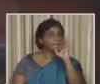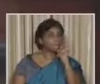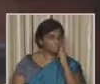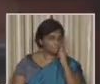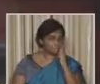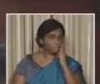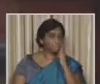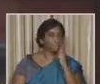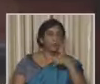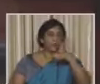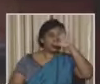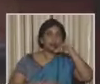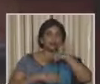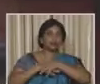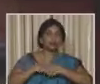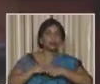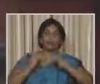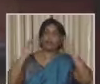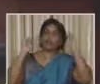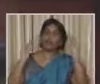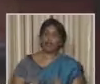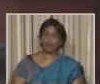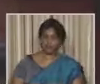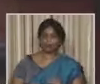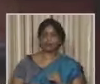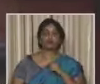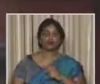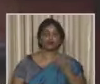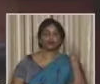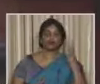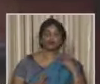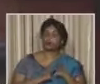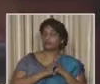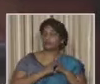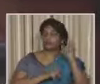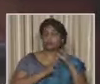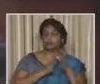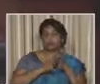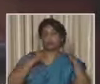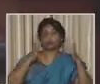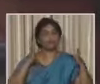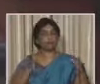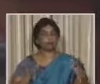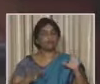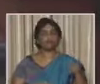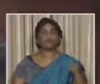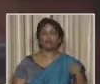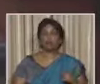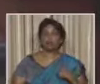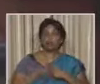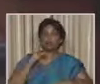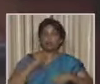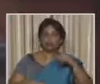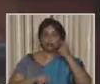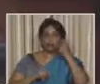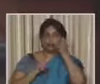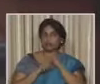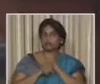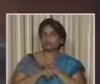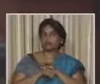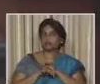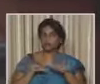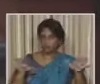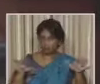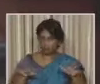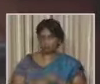பக்தியாக மாற்றி 2050 ஆண்டளவில் சிங்கள இனம் சிறுபான்மை இனமாக மாறும், முஸ்லிம்கள் பிரதான இனமாக மாறுவார்கள்